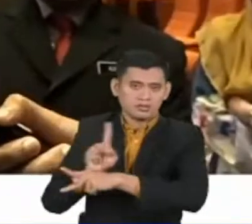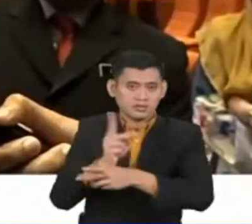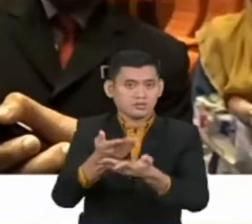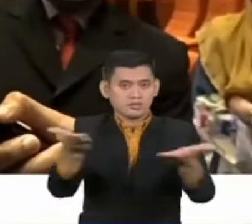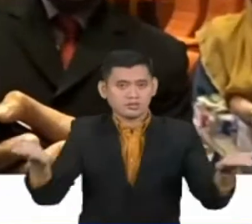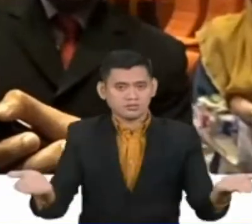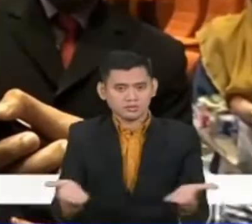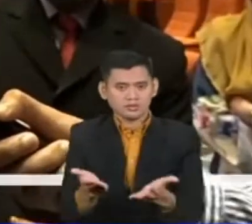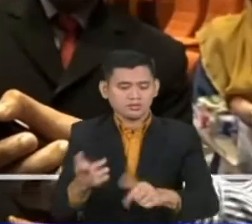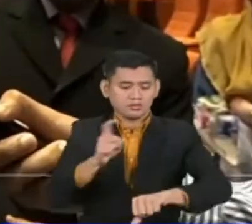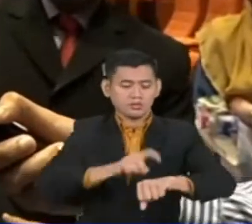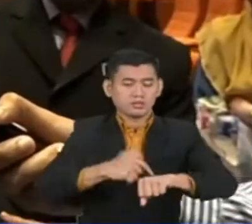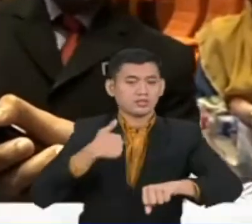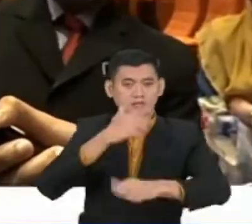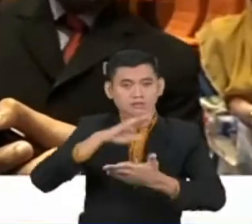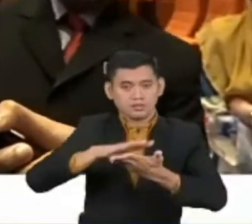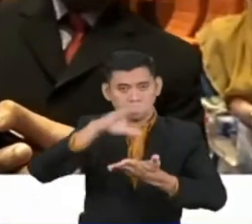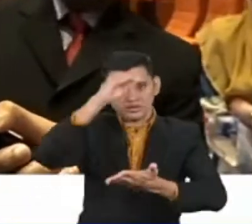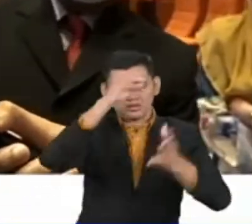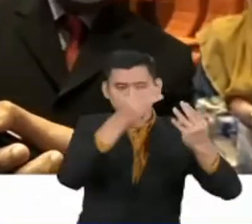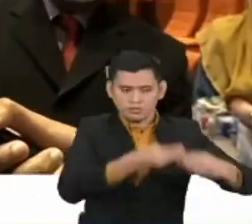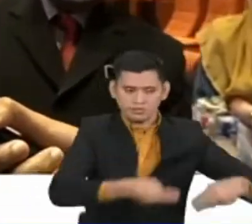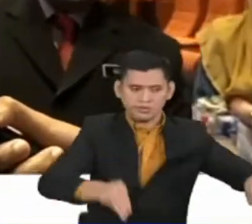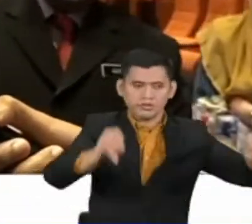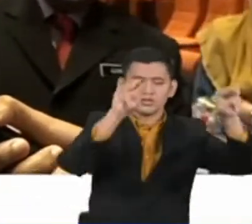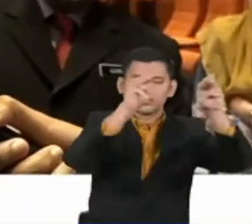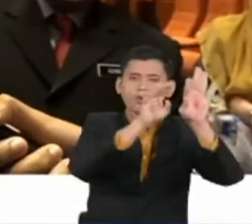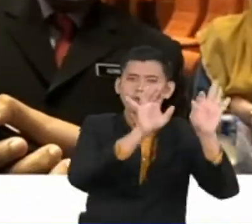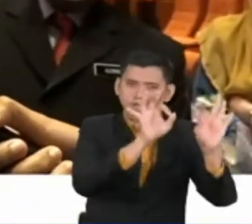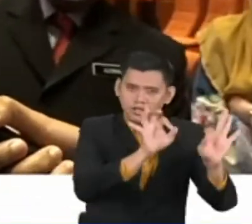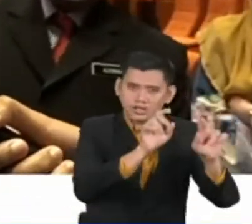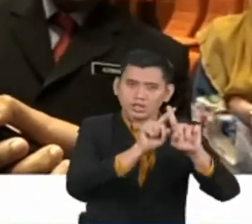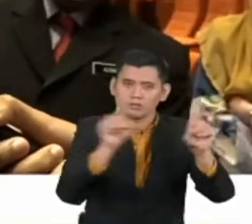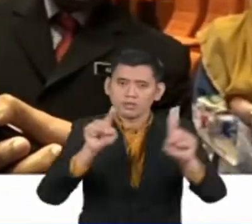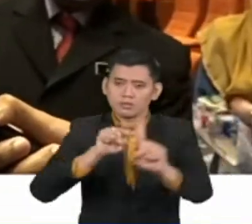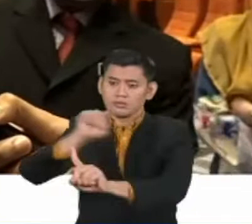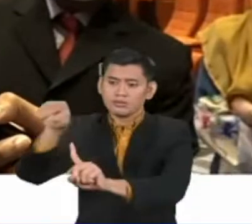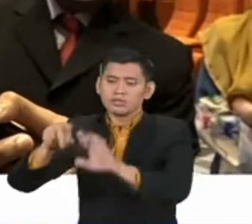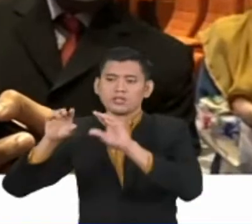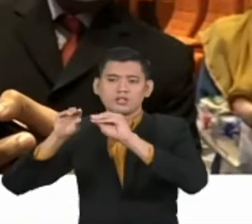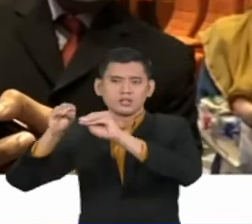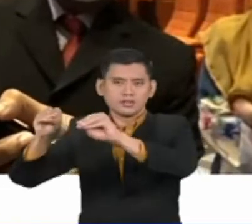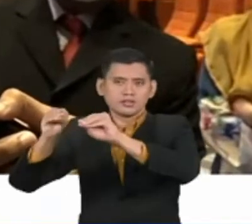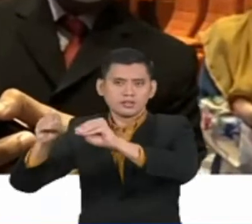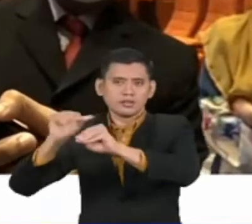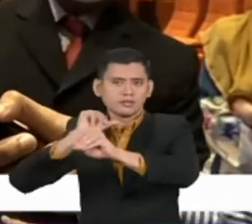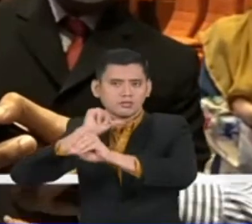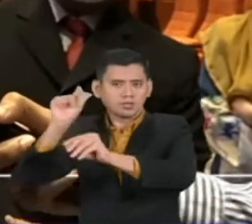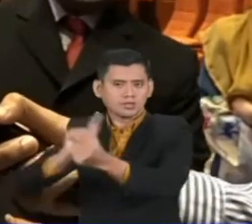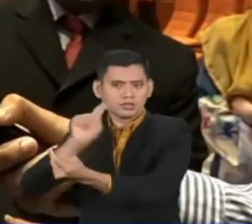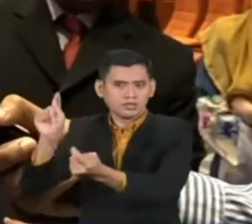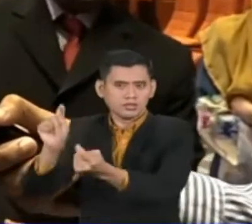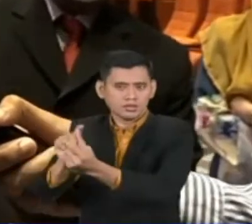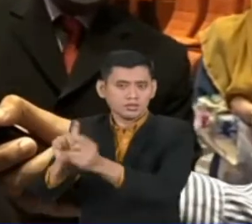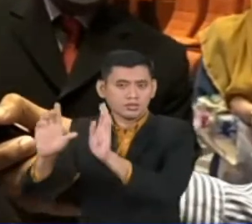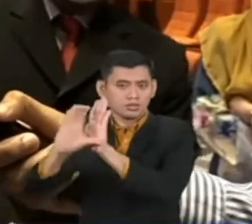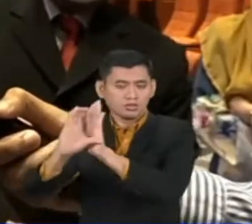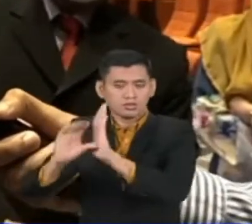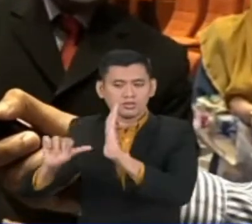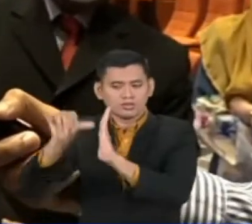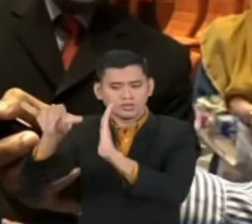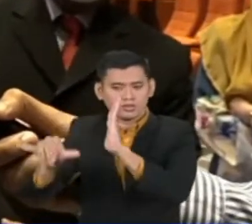Ketika kita mengaji tempat-tempat yang disuruh masjid yang memang jelas gitu. Dia bila dia mengajar di tempat yang bukan tempat yang ada otoriti benda tu, kena cek